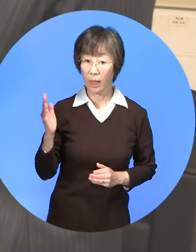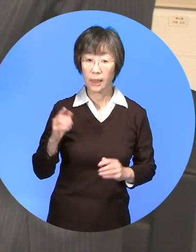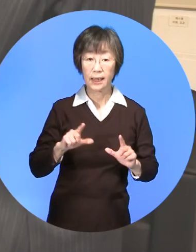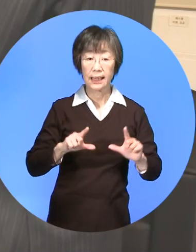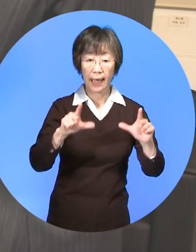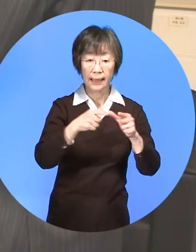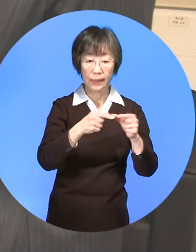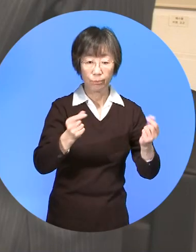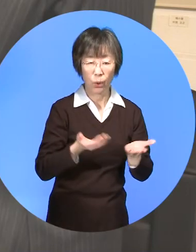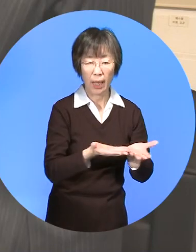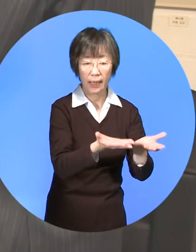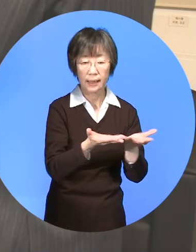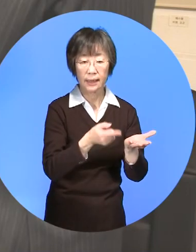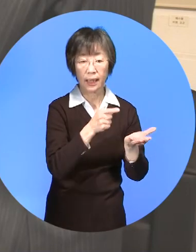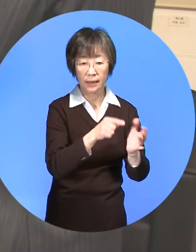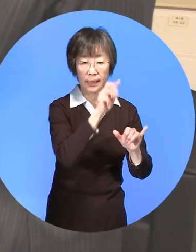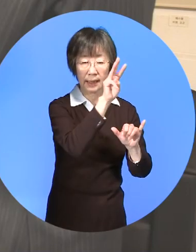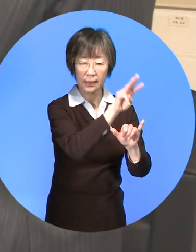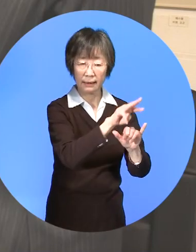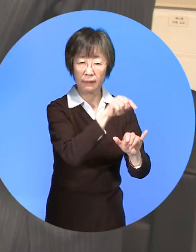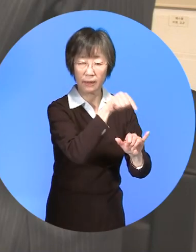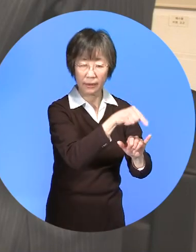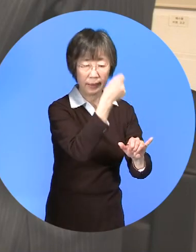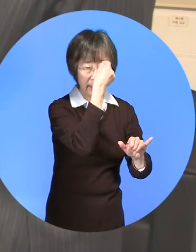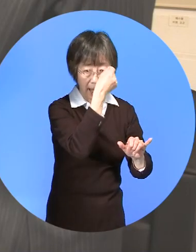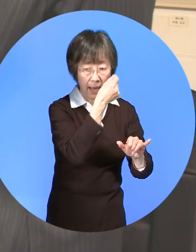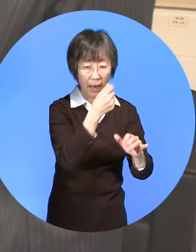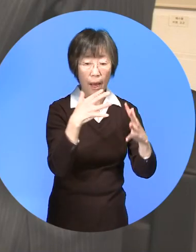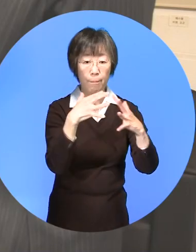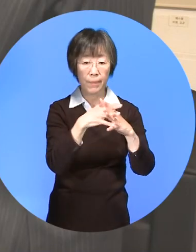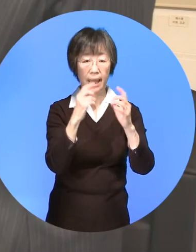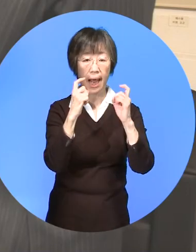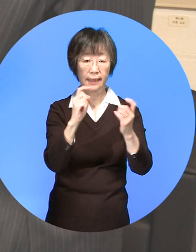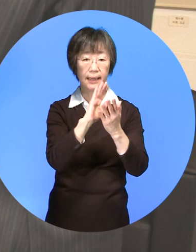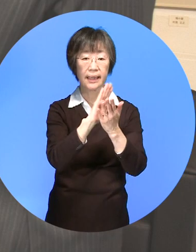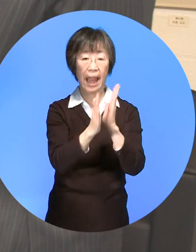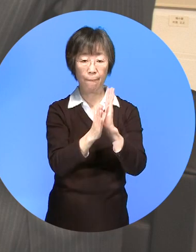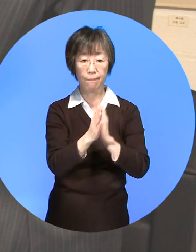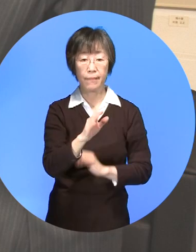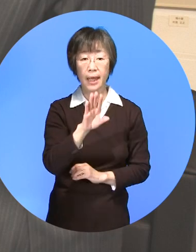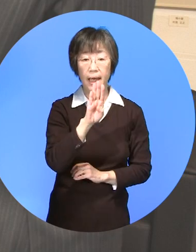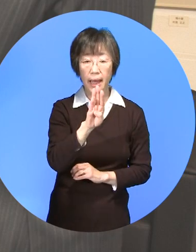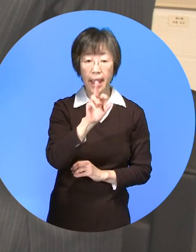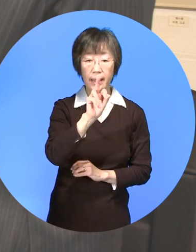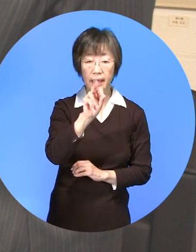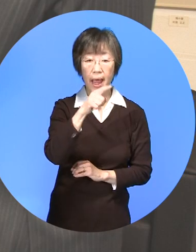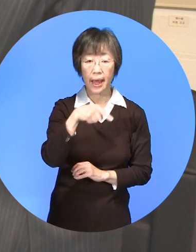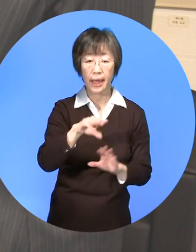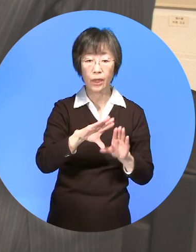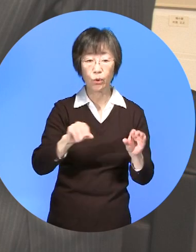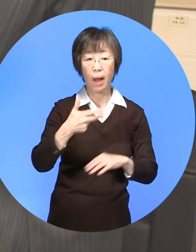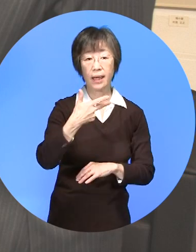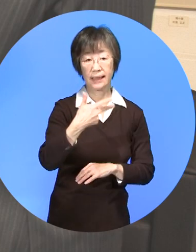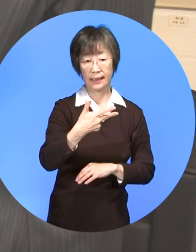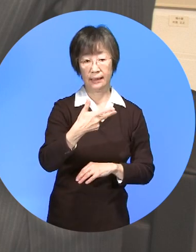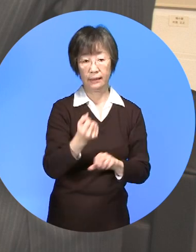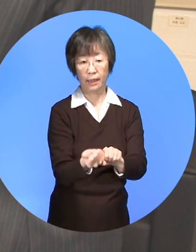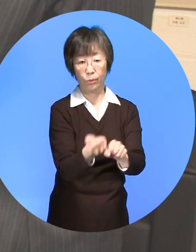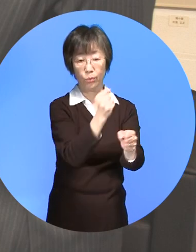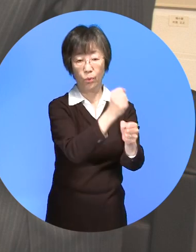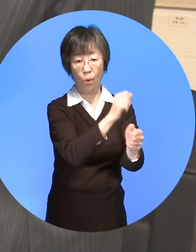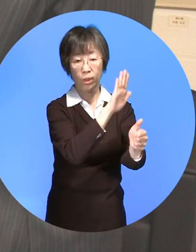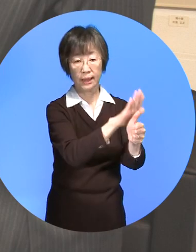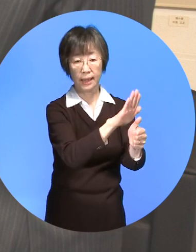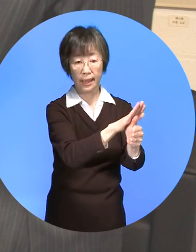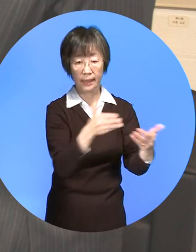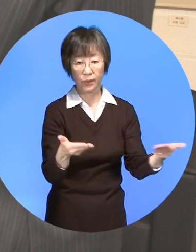3月28日、東日本大震災により被災した宮城県気仙沼市で災害復興支援に従事する